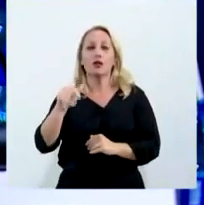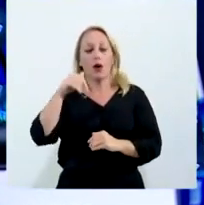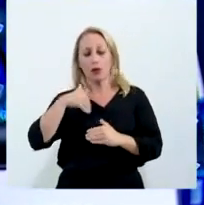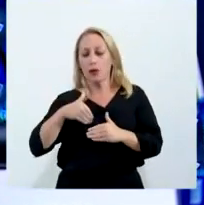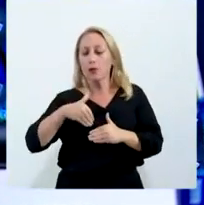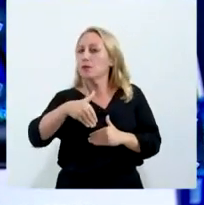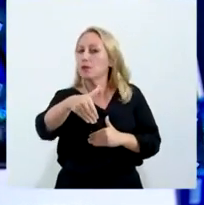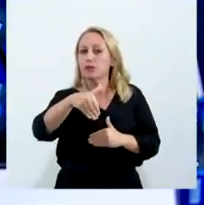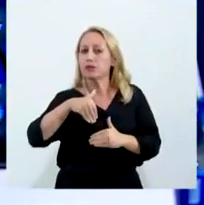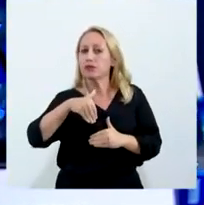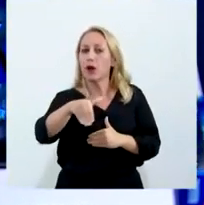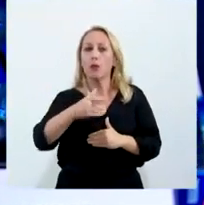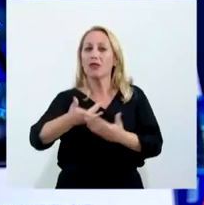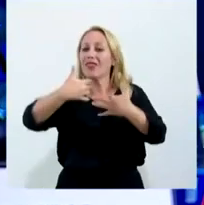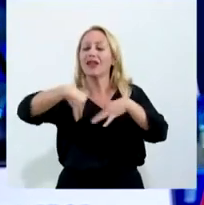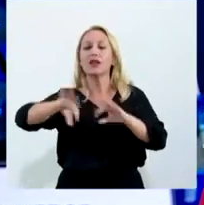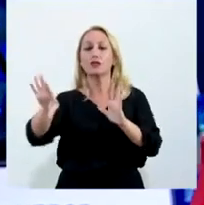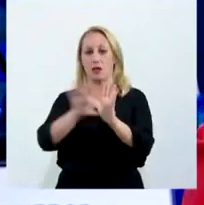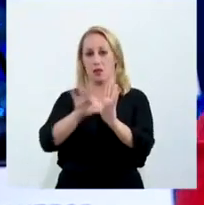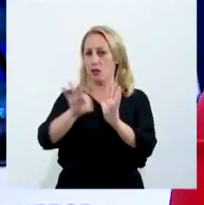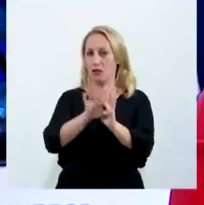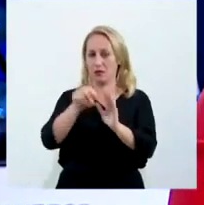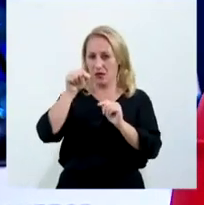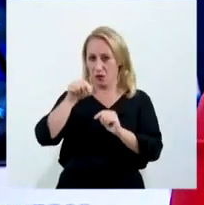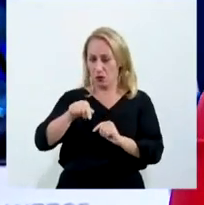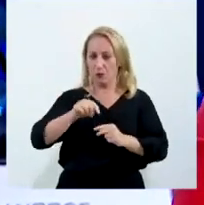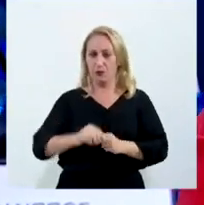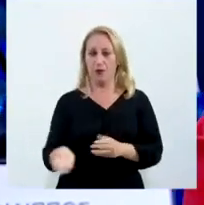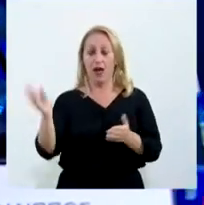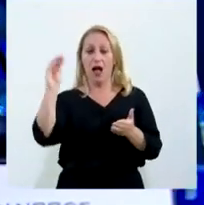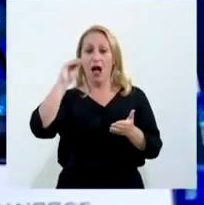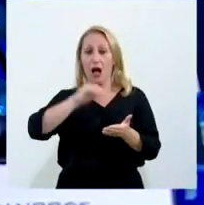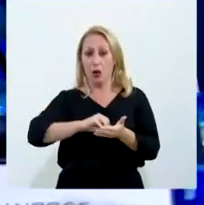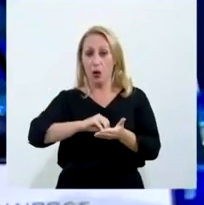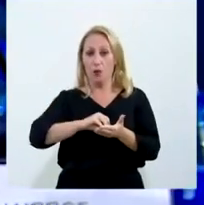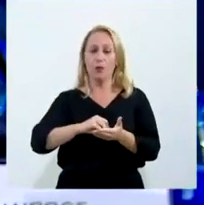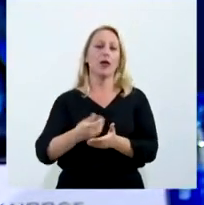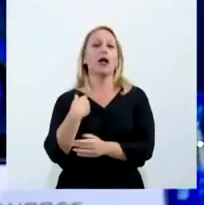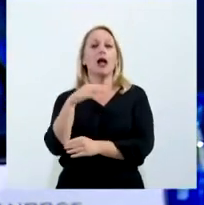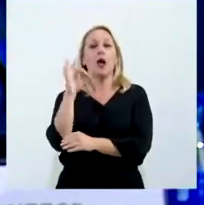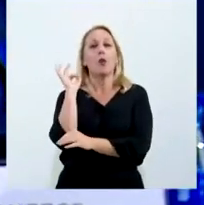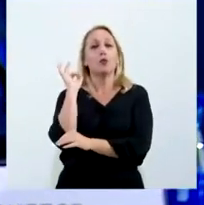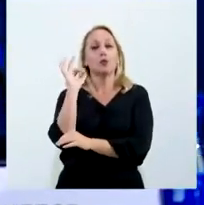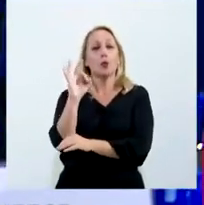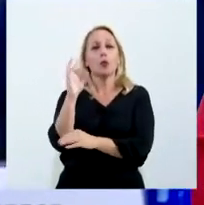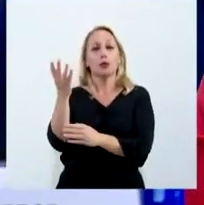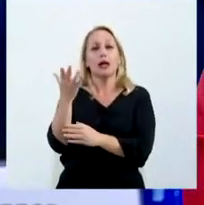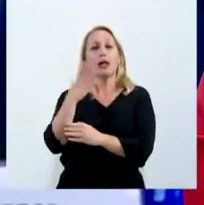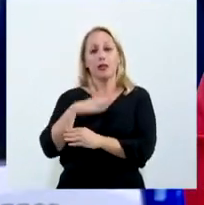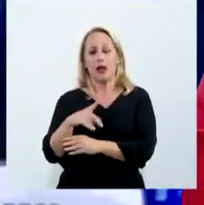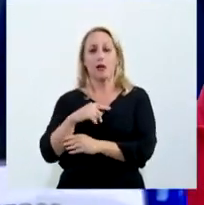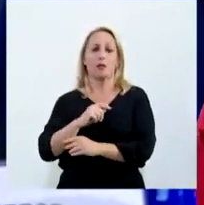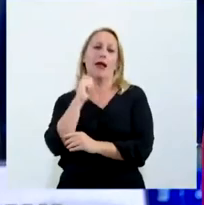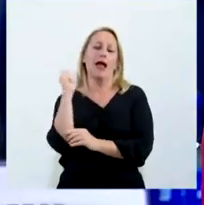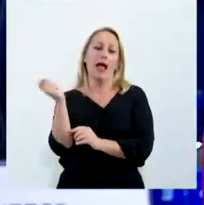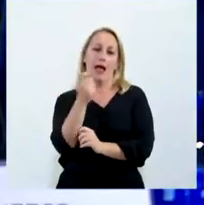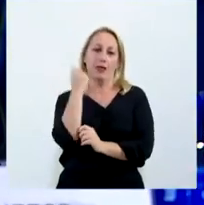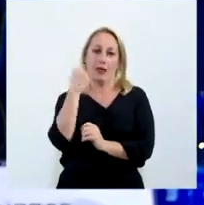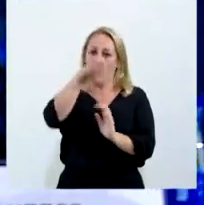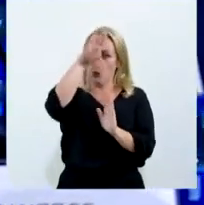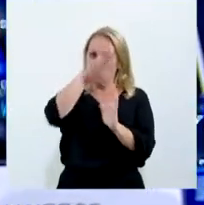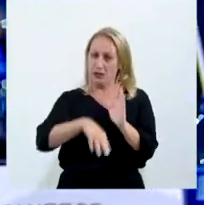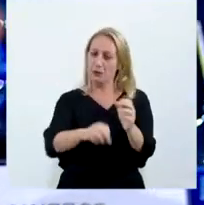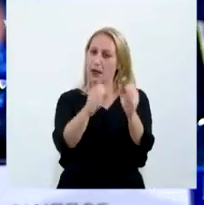τοποθετείτε χρονικά την έναρξη των προσλήψεων αυτών. Επίσης, ενώ στοχεύετε στην αναβάθμιση του ΕΣΥ, την ίδια